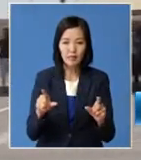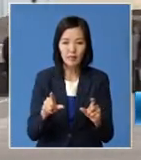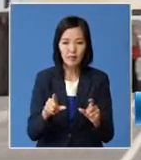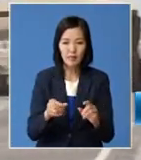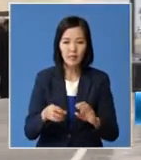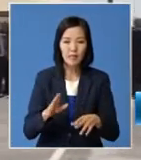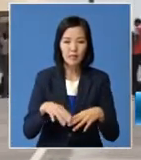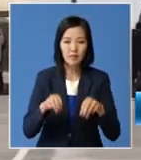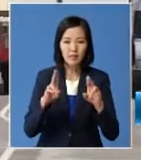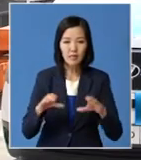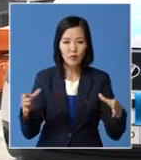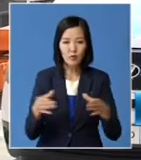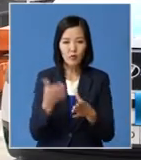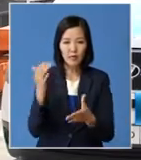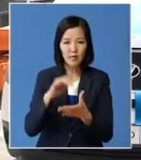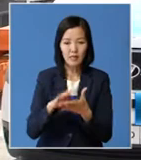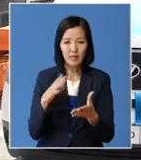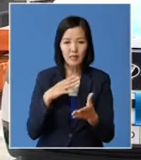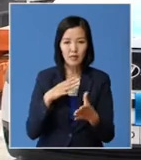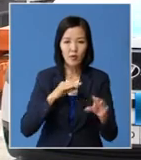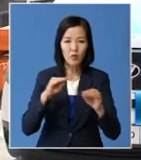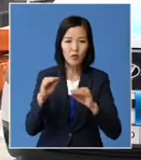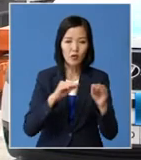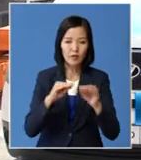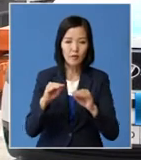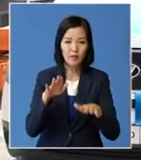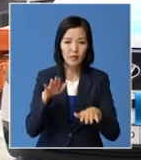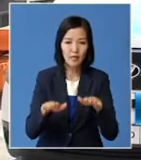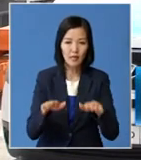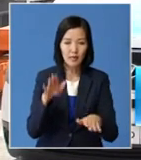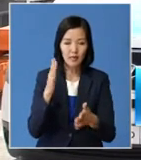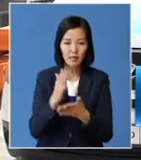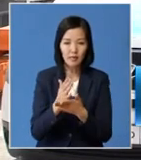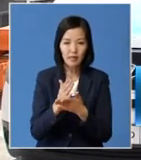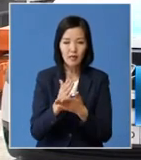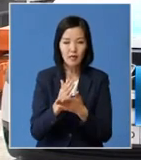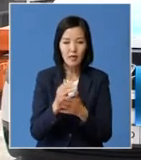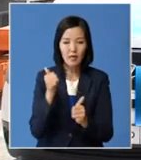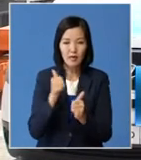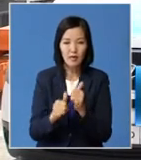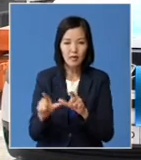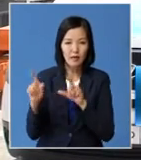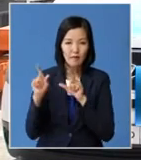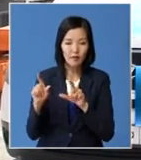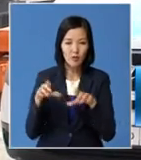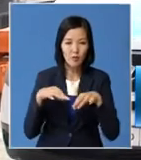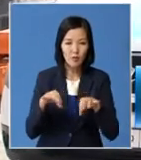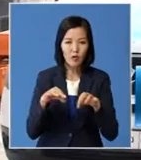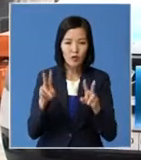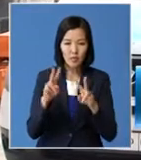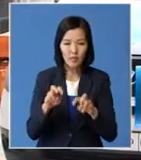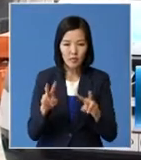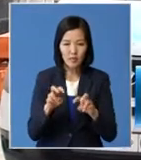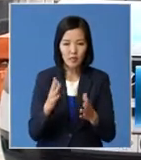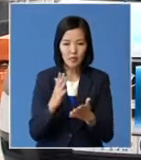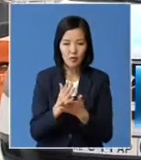мониторинг тобына таныстырылды. Құрал жабдықтарымыз бар, таразыларымыз бар. Ол таразылар жаңағы араб жүк автокөліктерінің өстерін тексереді. Өстен